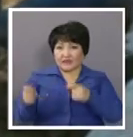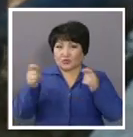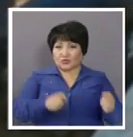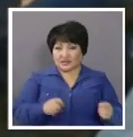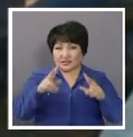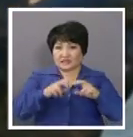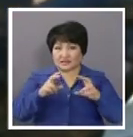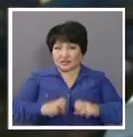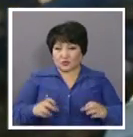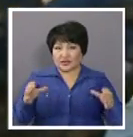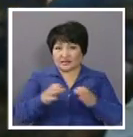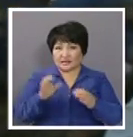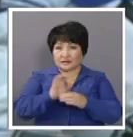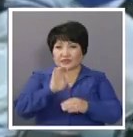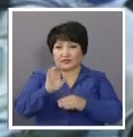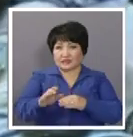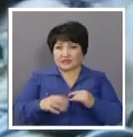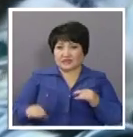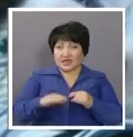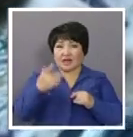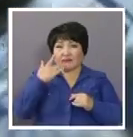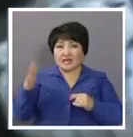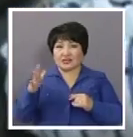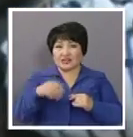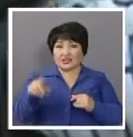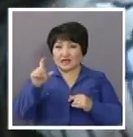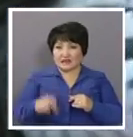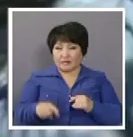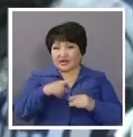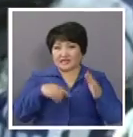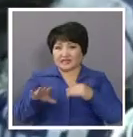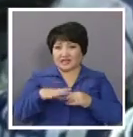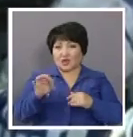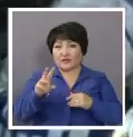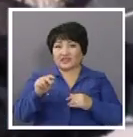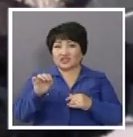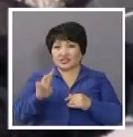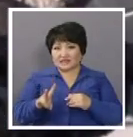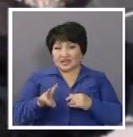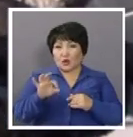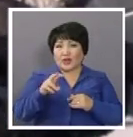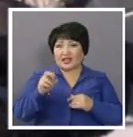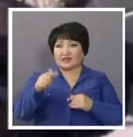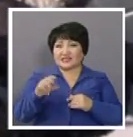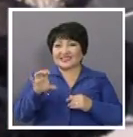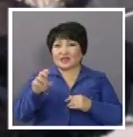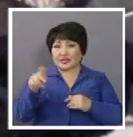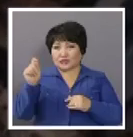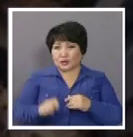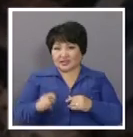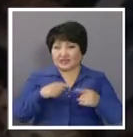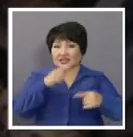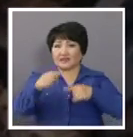отряды аттандырылды. Жерге америкалық Джеффри Уильямс, ресейліктер Алексей Овчинин мен Олег Скрипочка оралды. Келесі ғарыш